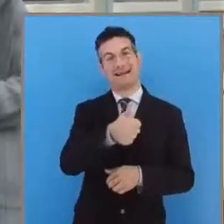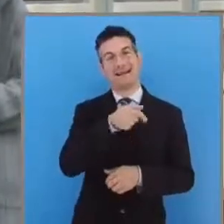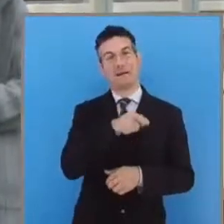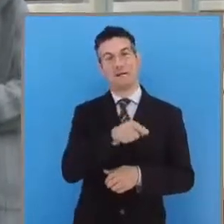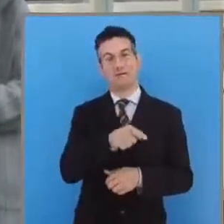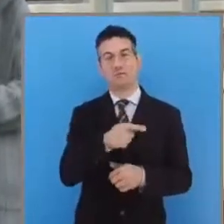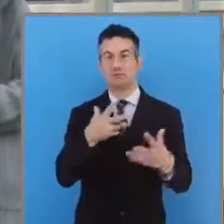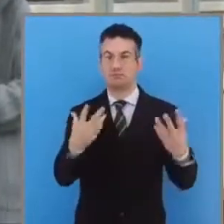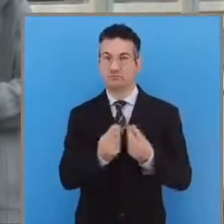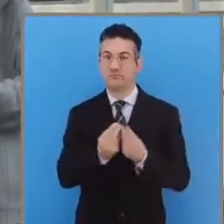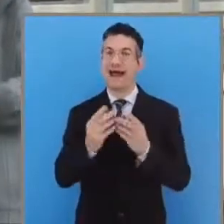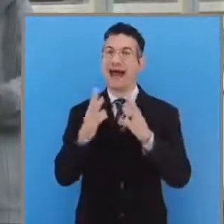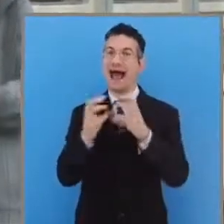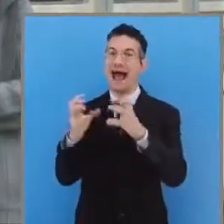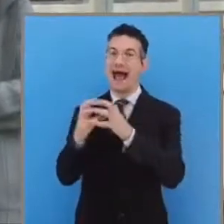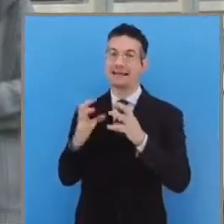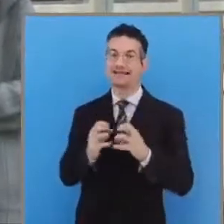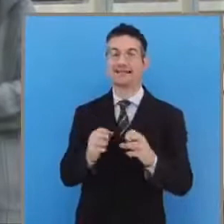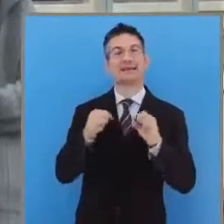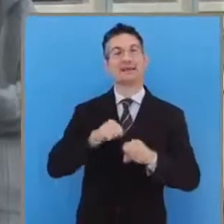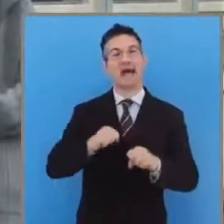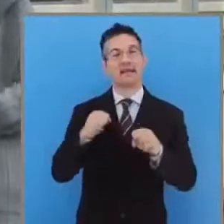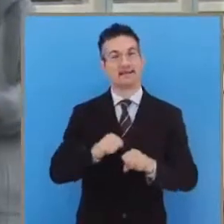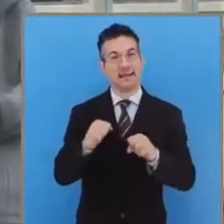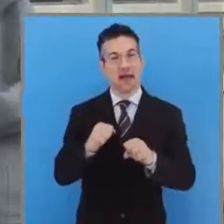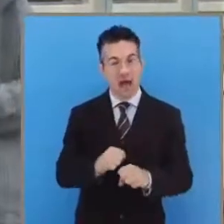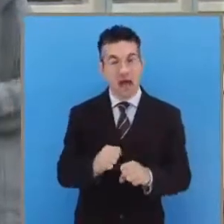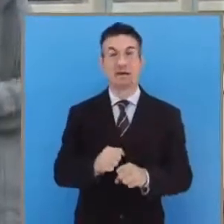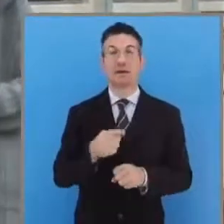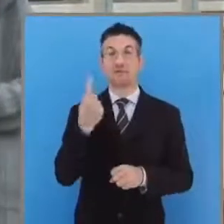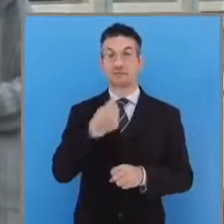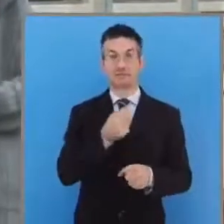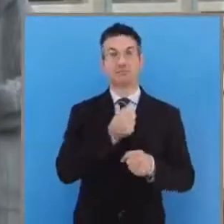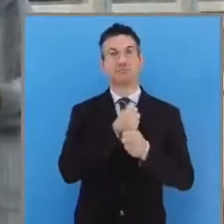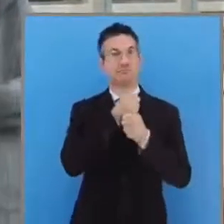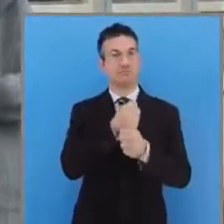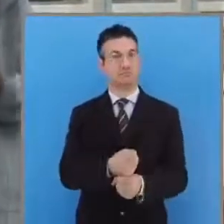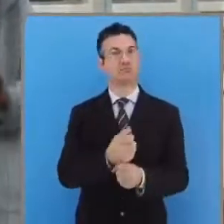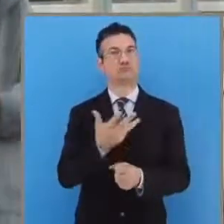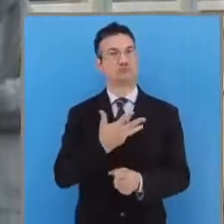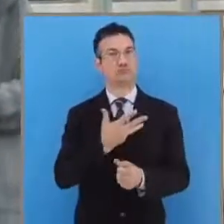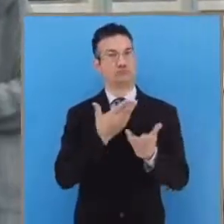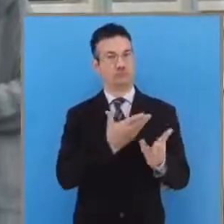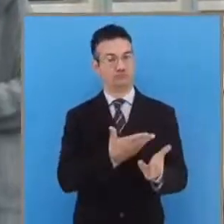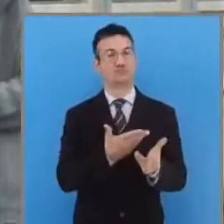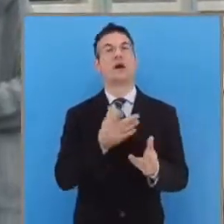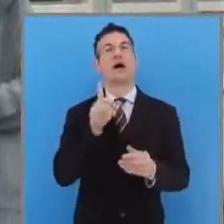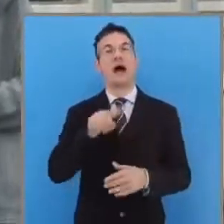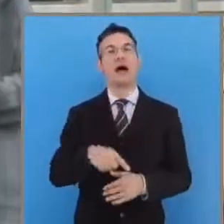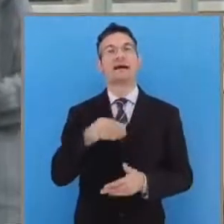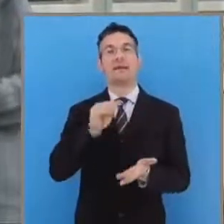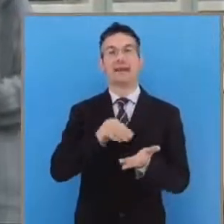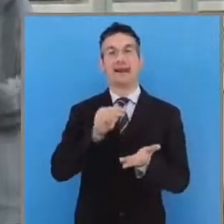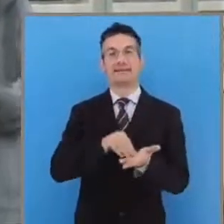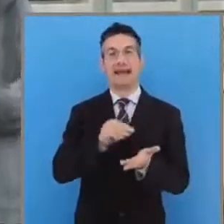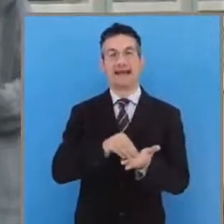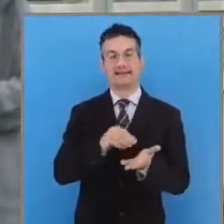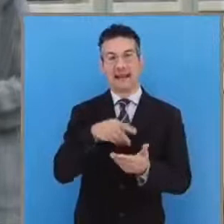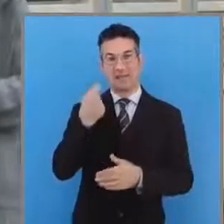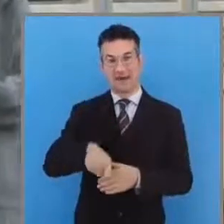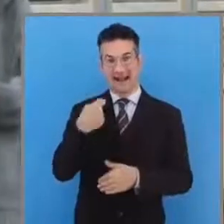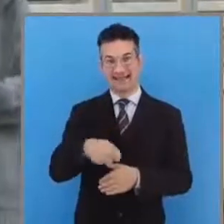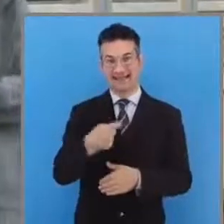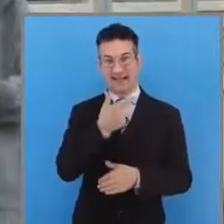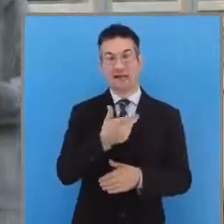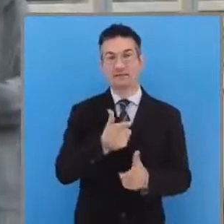aziende sanitarie. E la presenza qui oggi del Presidente, oltre a